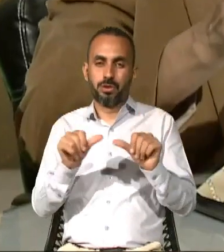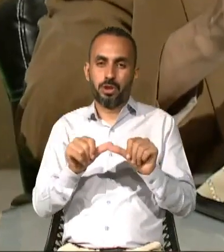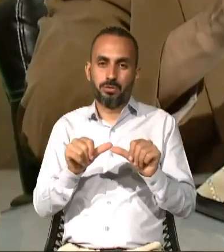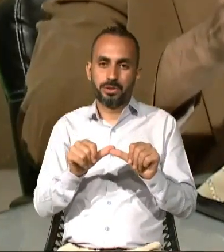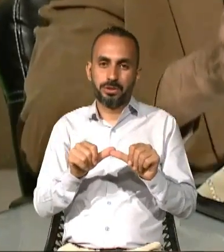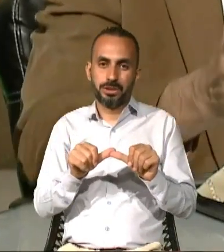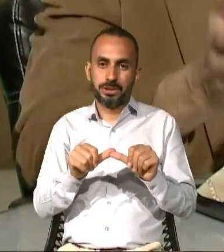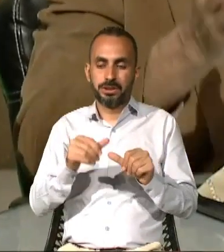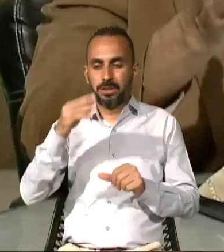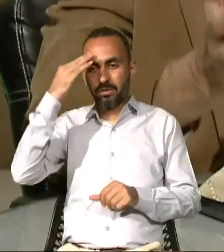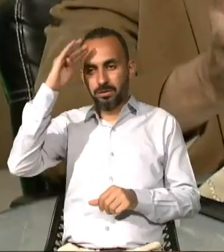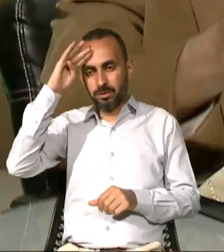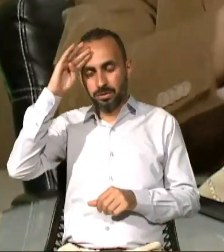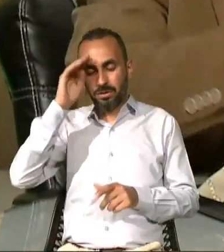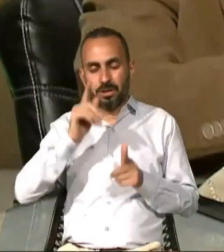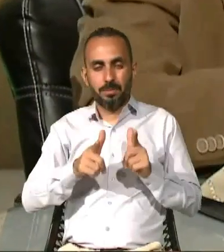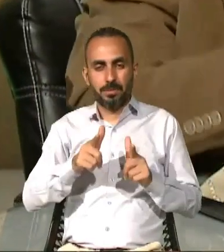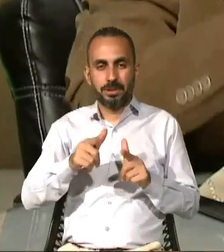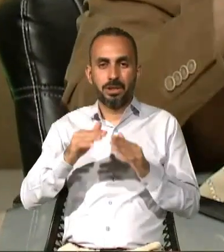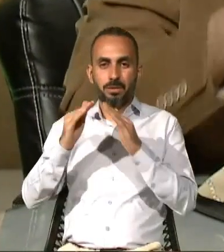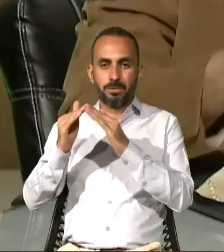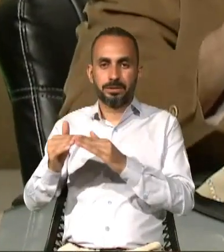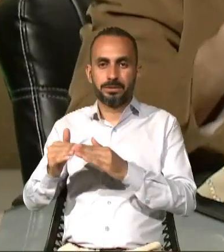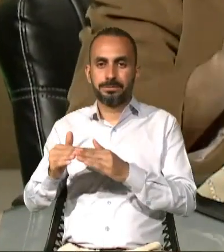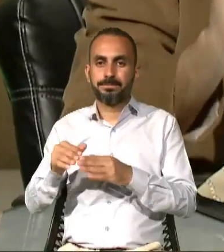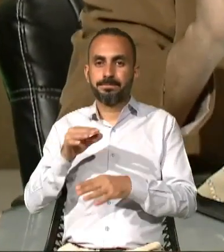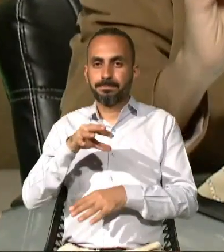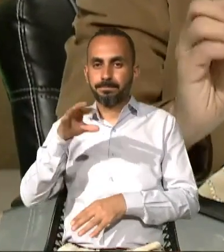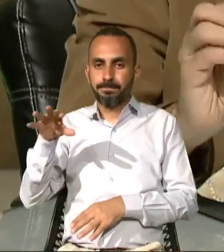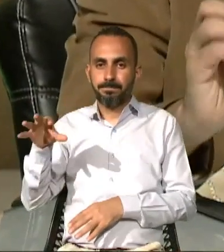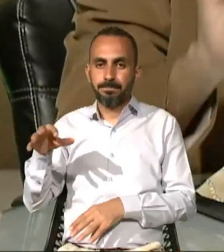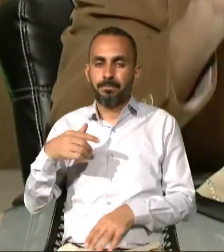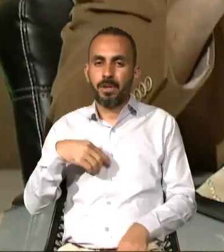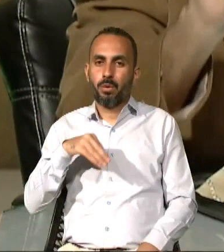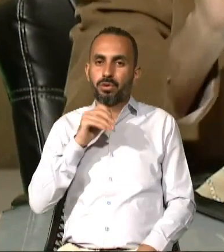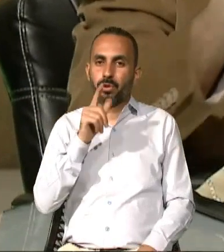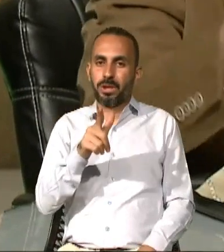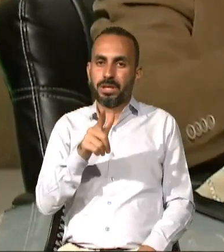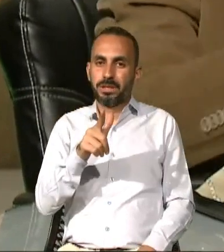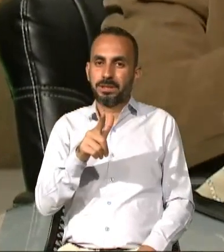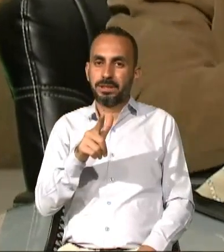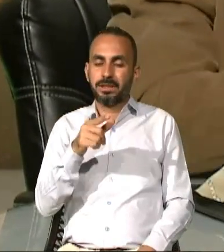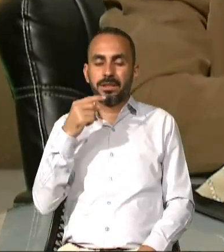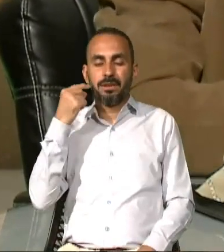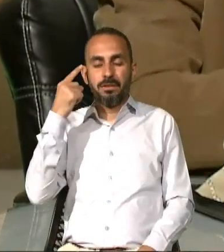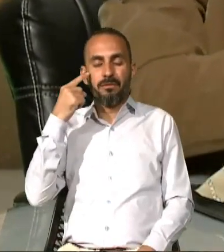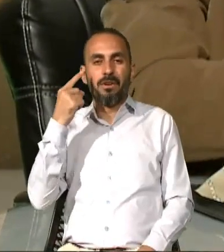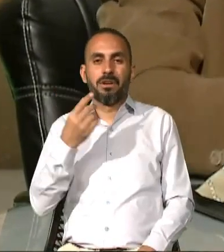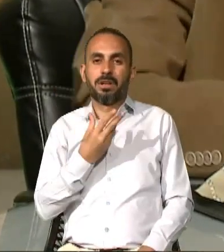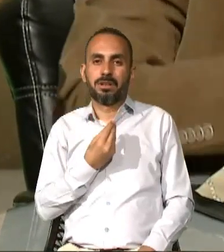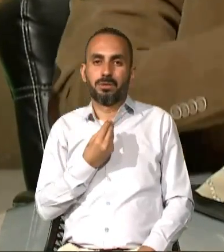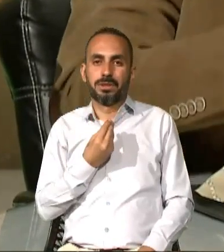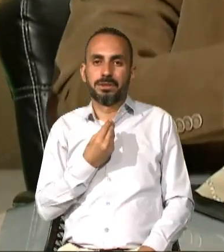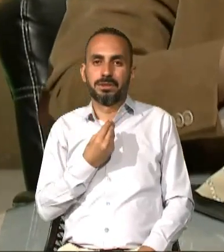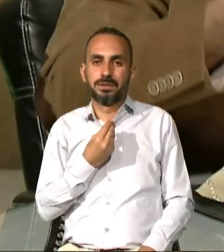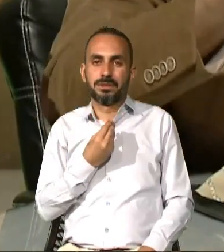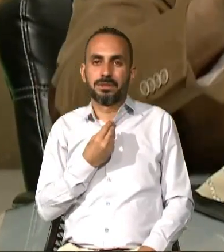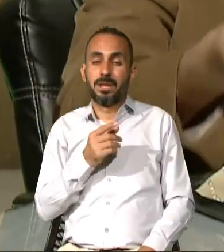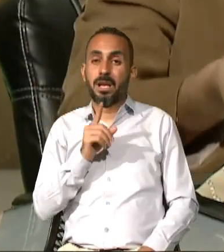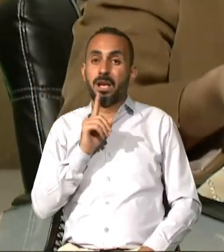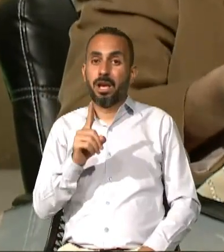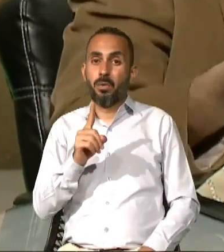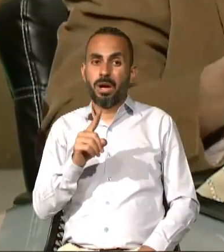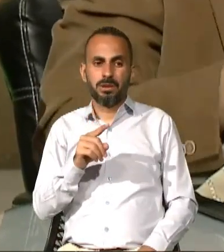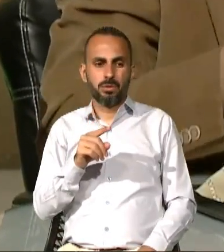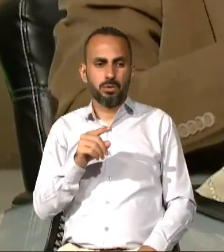مصر اللي بيحضرونا النهاردة ولا يحضروا الإعادة، راجع نفسك في الوقت ده. اوعى تكون الأحداث دي خدتك وكسرتك في